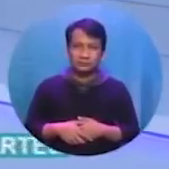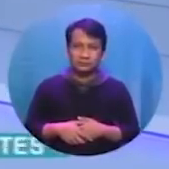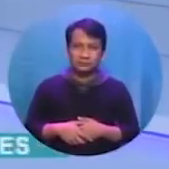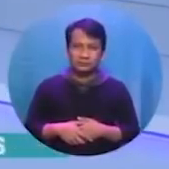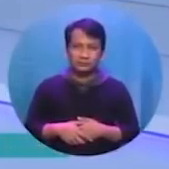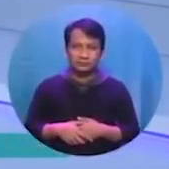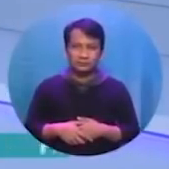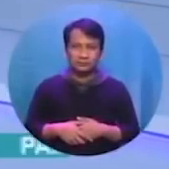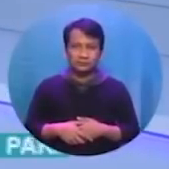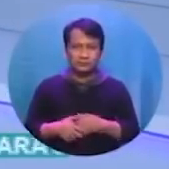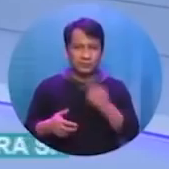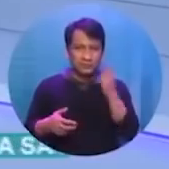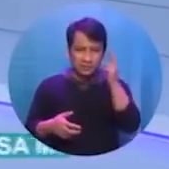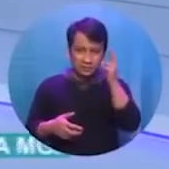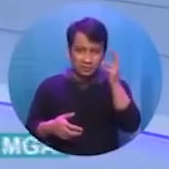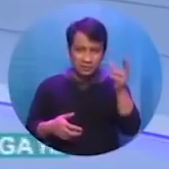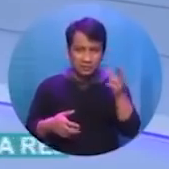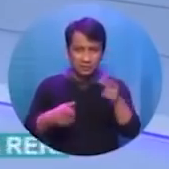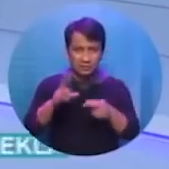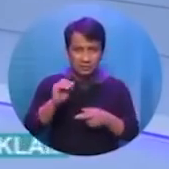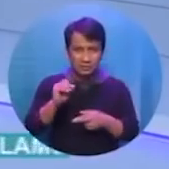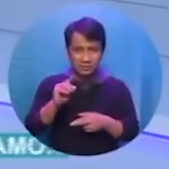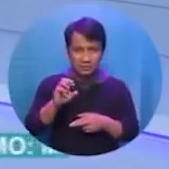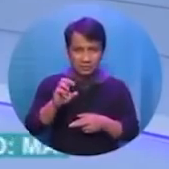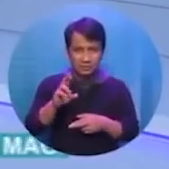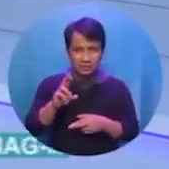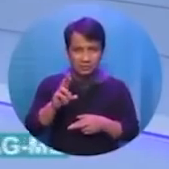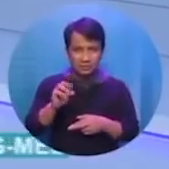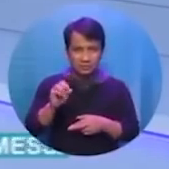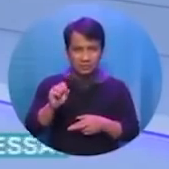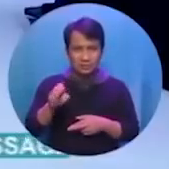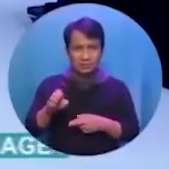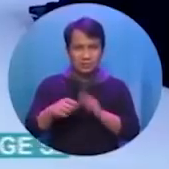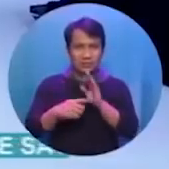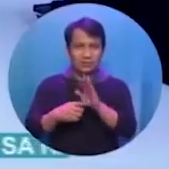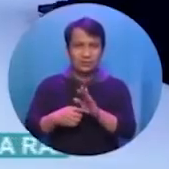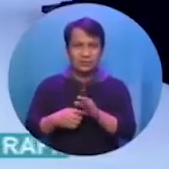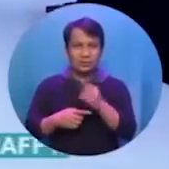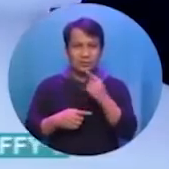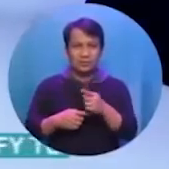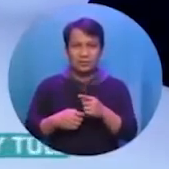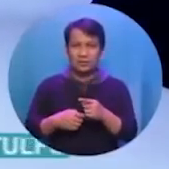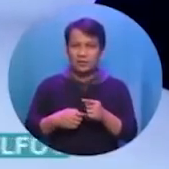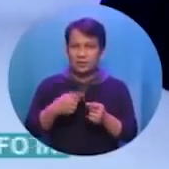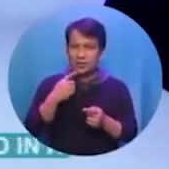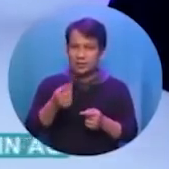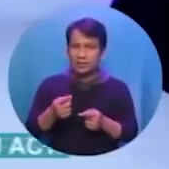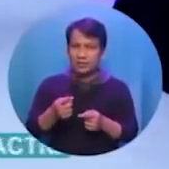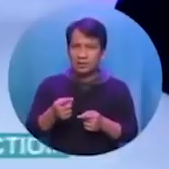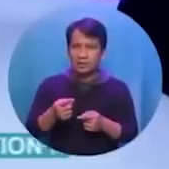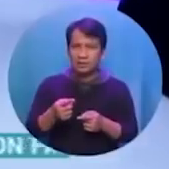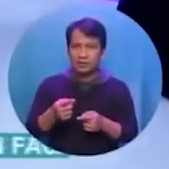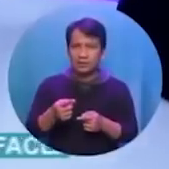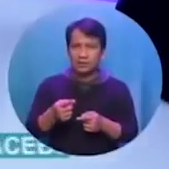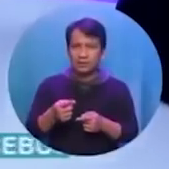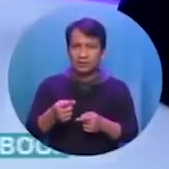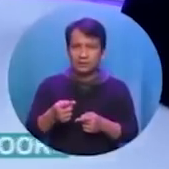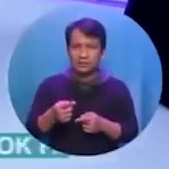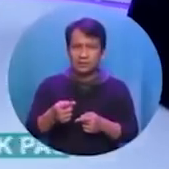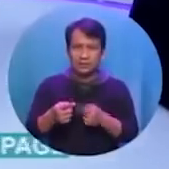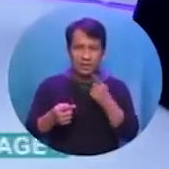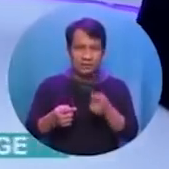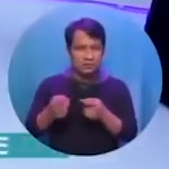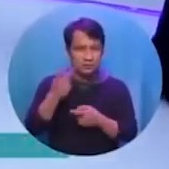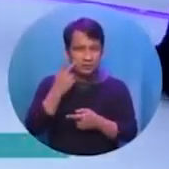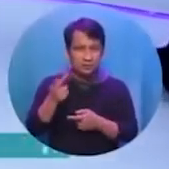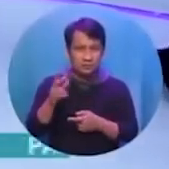Sige, sino naman to? Si Rose. Si Rose naman. Hindi kaya si Rosie sa taas? Si Rosie YC? YT? Okay.